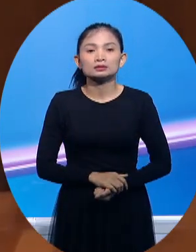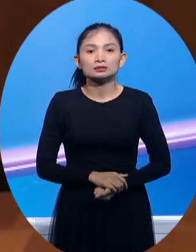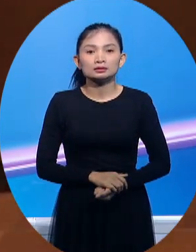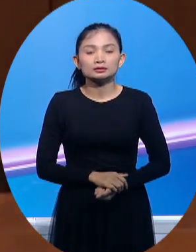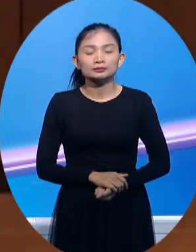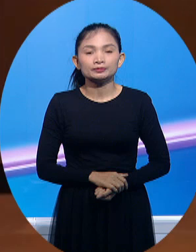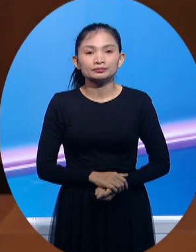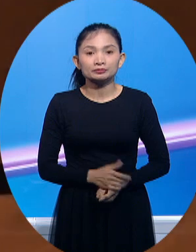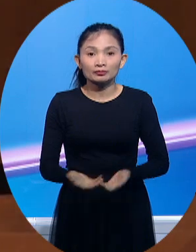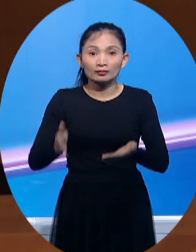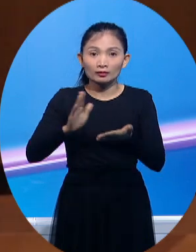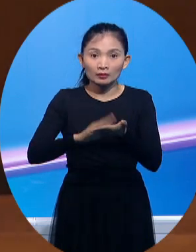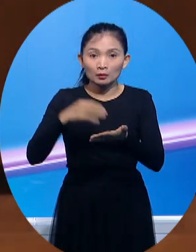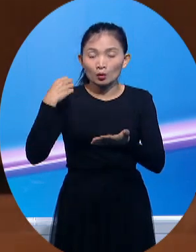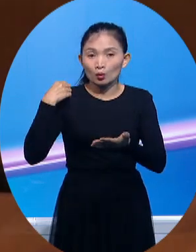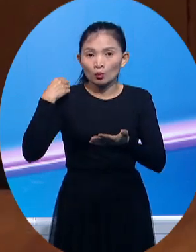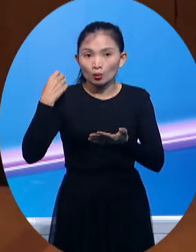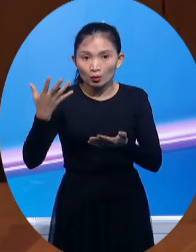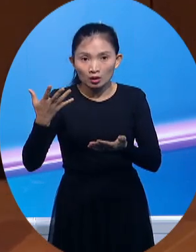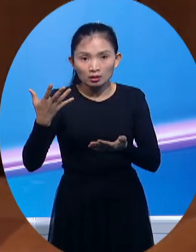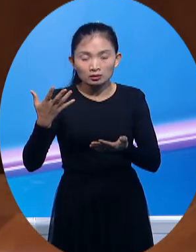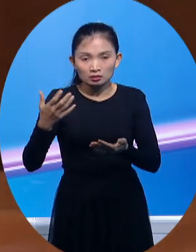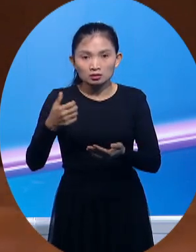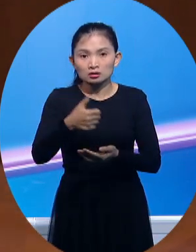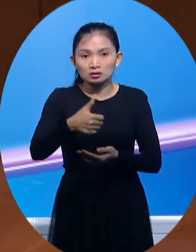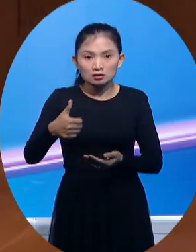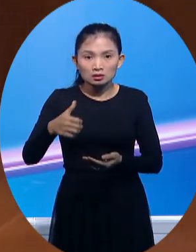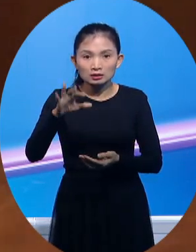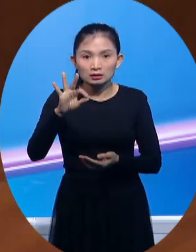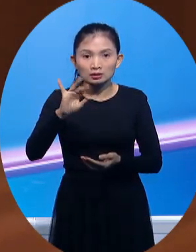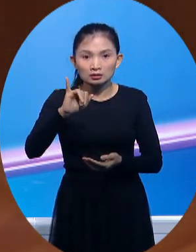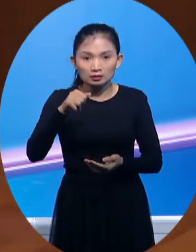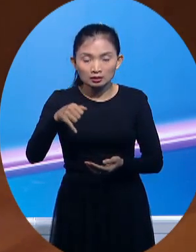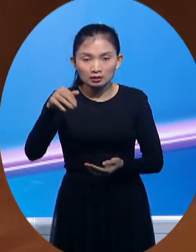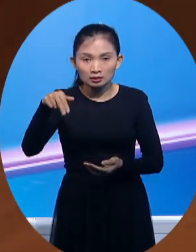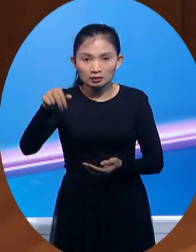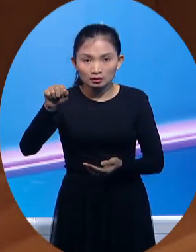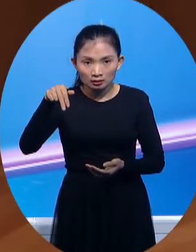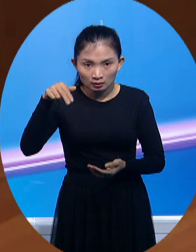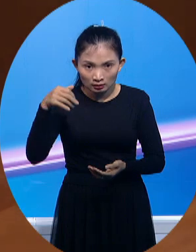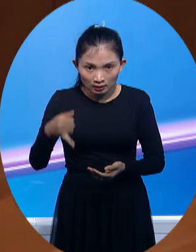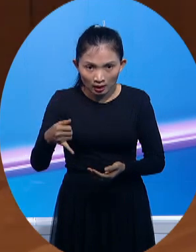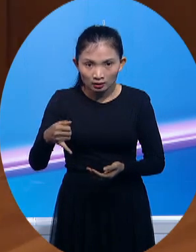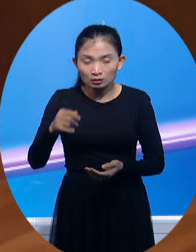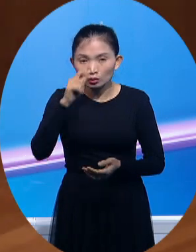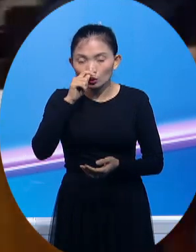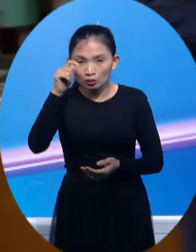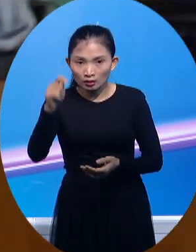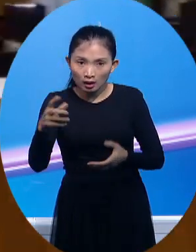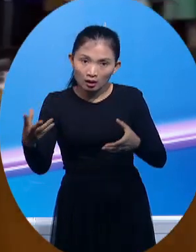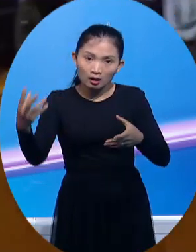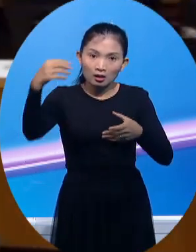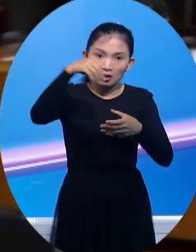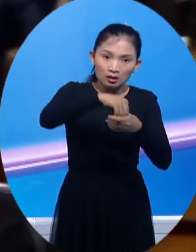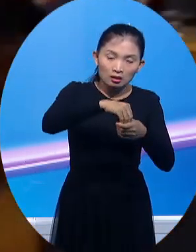đã gia hạn quyền được ở lại trong khối của người tị nạn Ukraine thêm một năm, đến tháng 3 năm 2026, kèm theo là các quyền